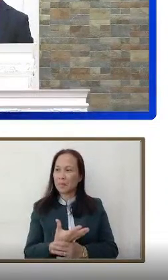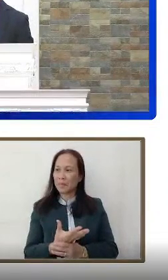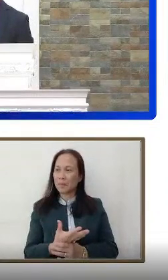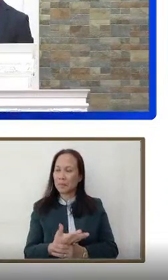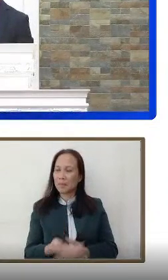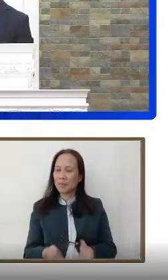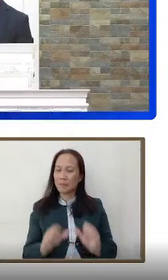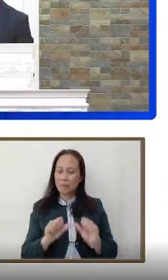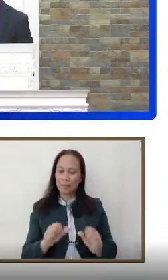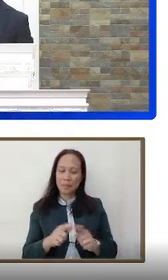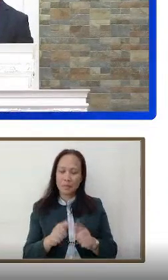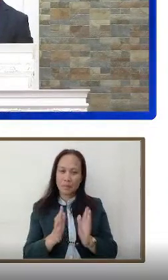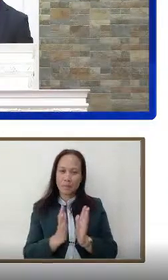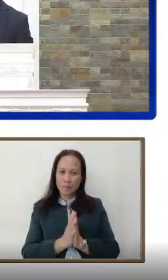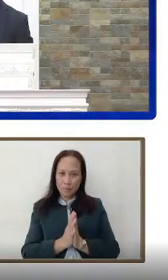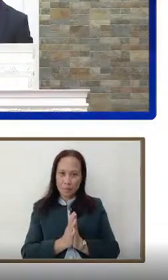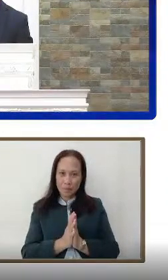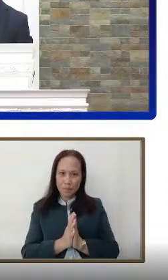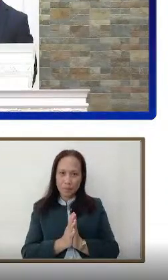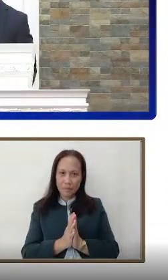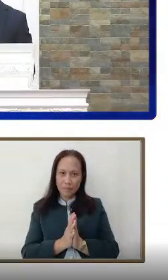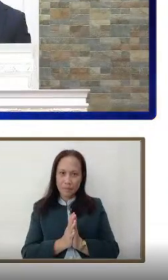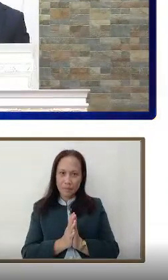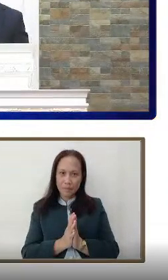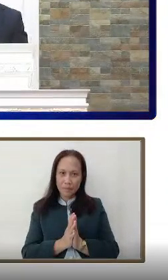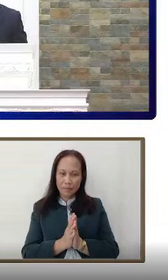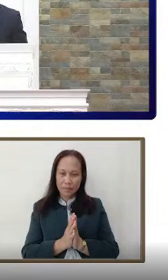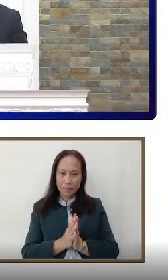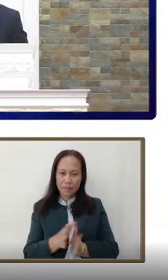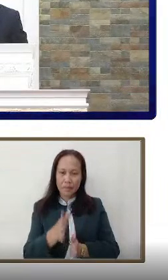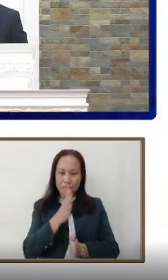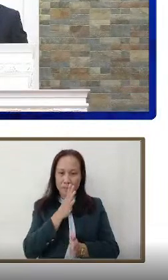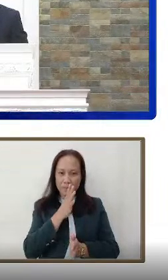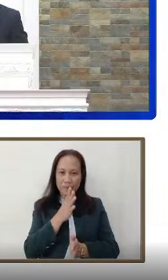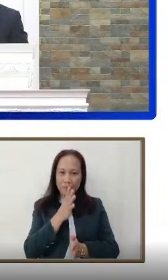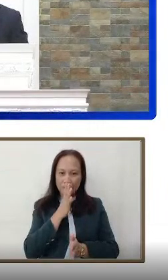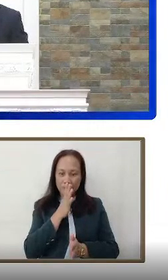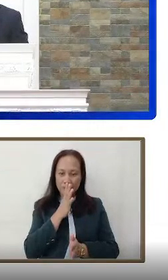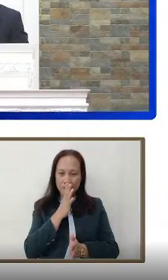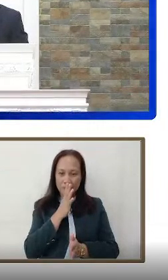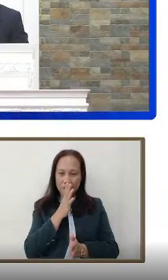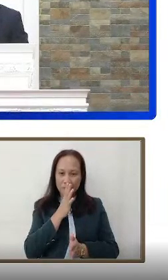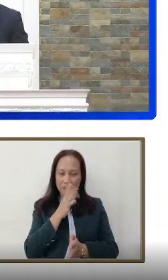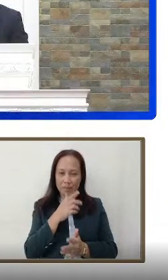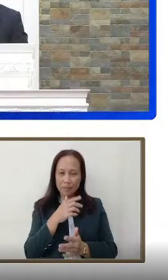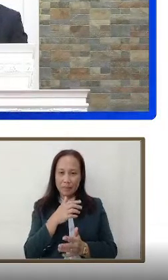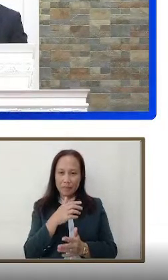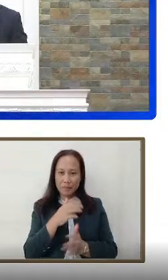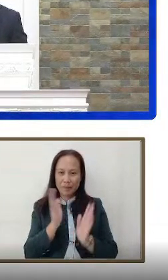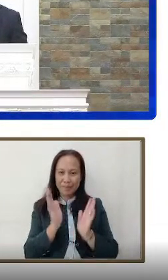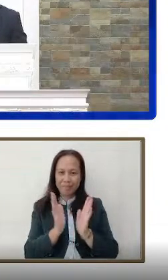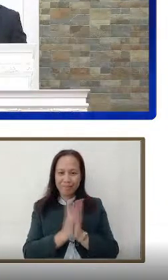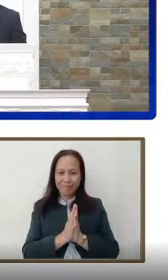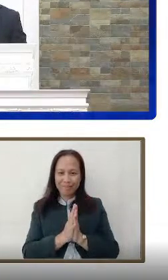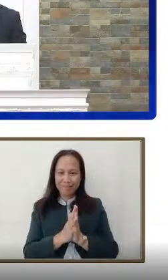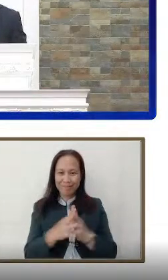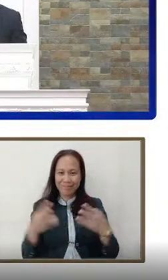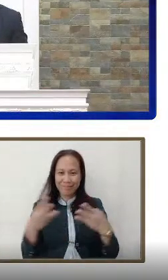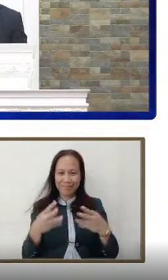niyo po, isama niyo kayong mga mother na warriors. Ay, prayer warriors